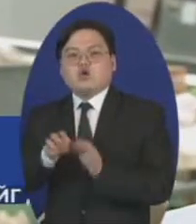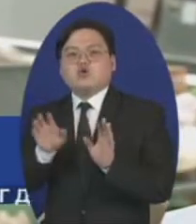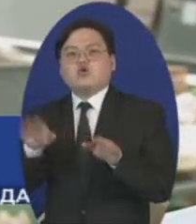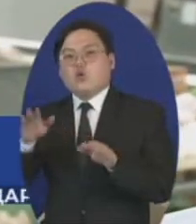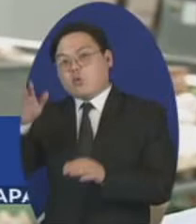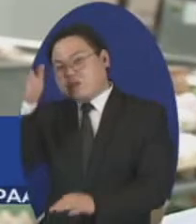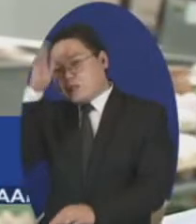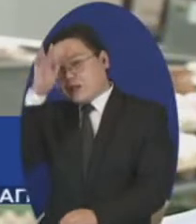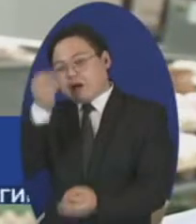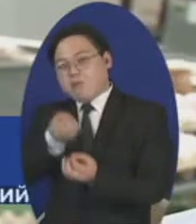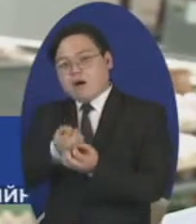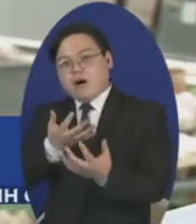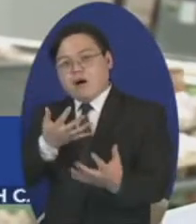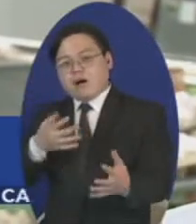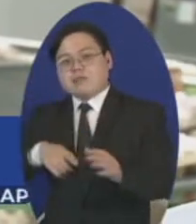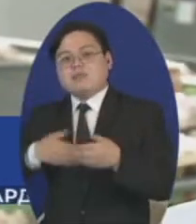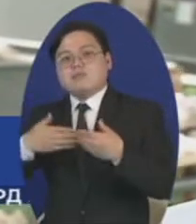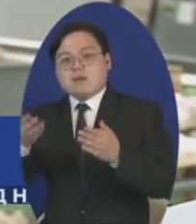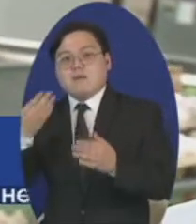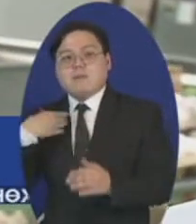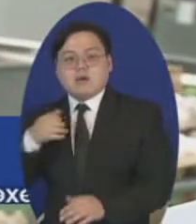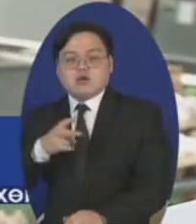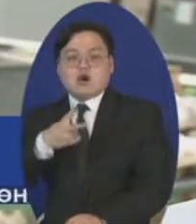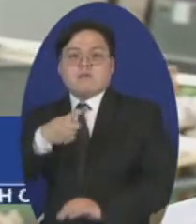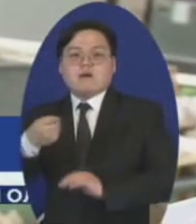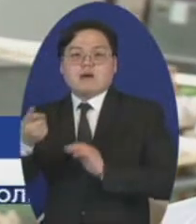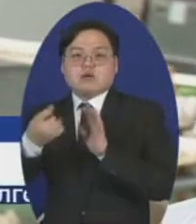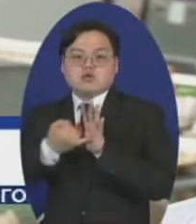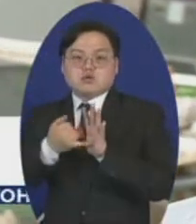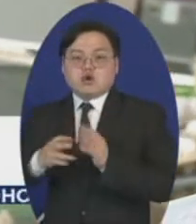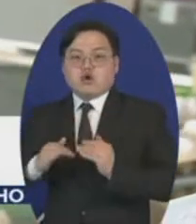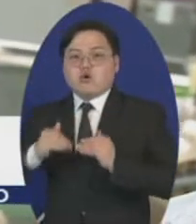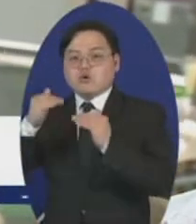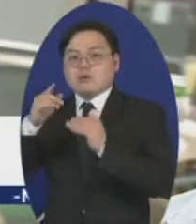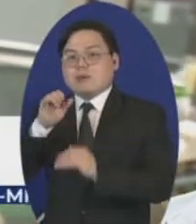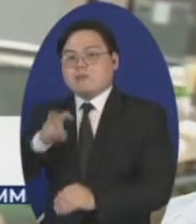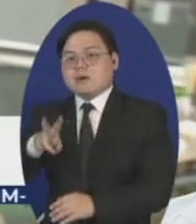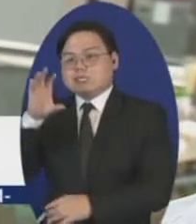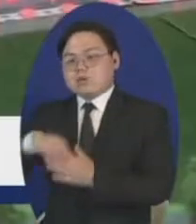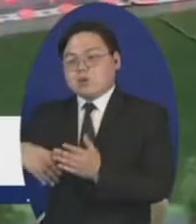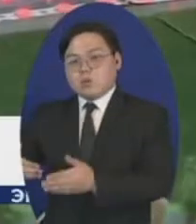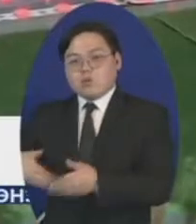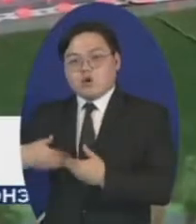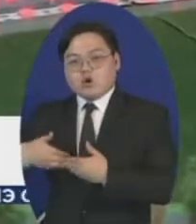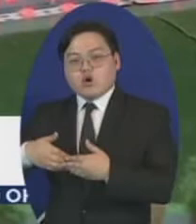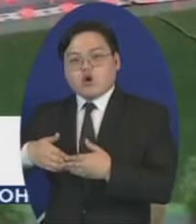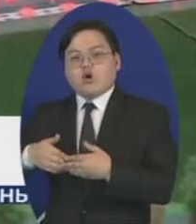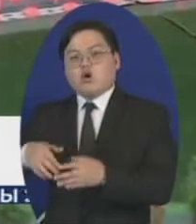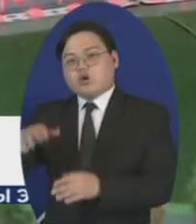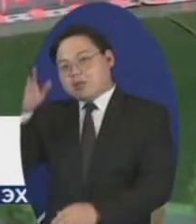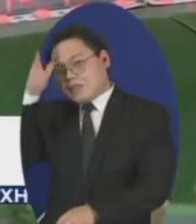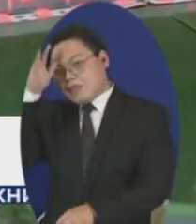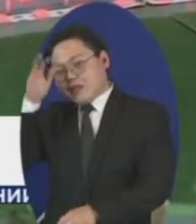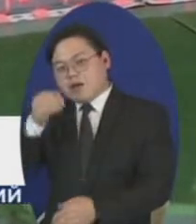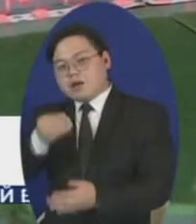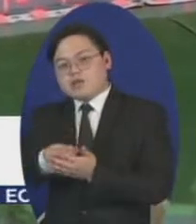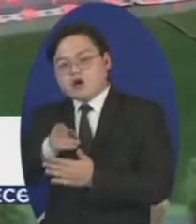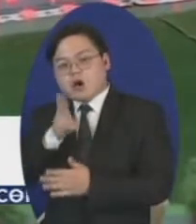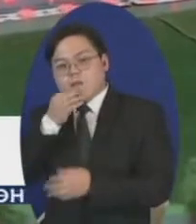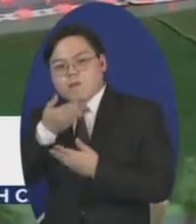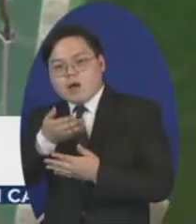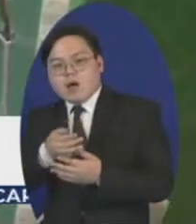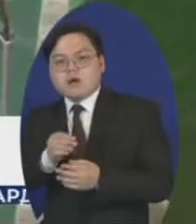бол 16 он Хөрсний банкны санхүүжилтээр одоо энэ шууд ижих хамгийн эхний үеийн